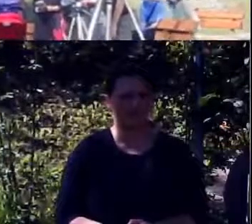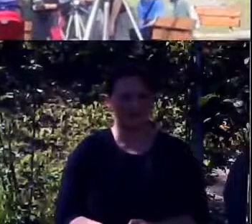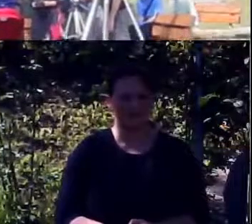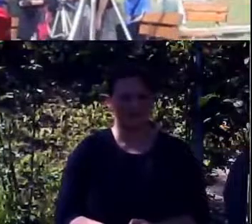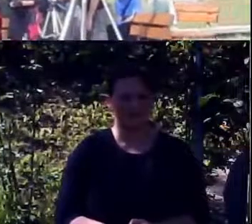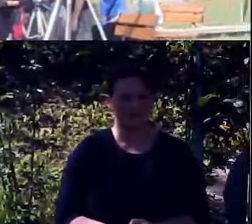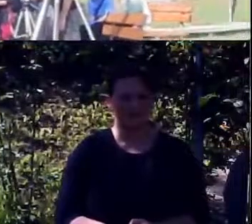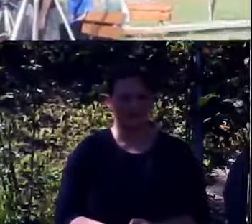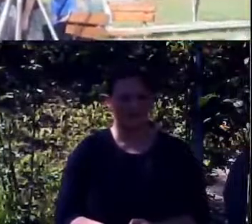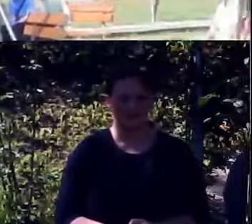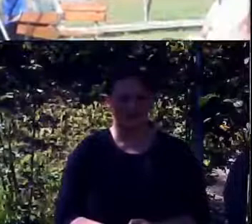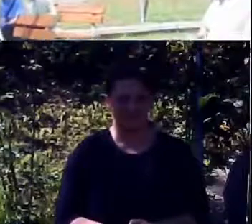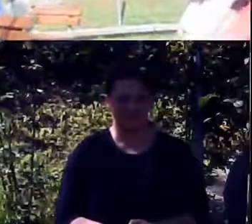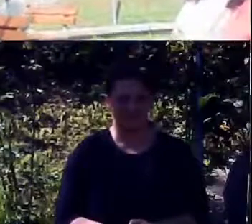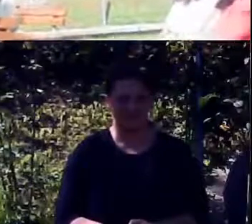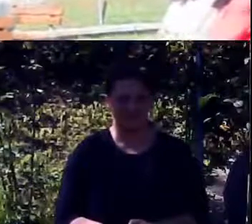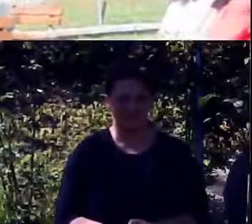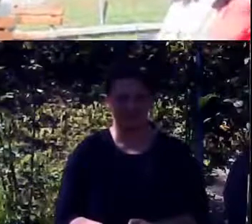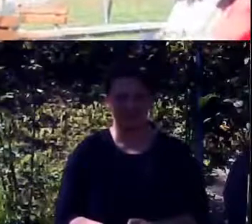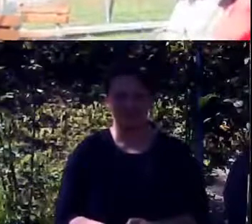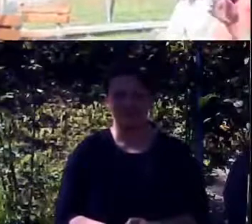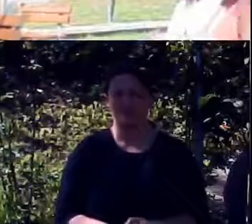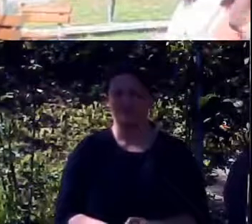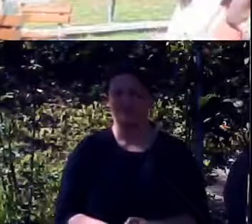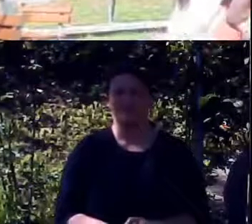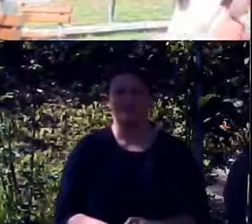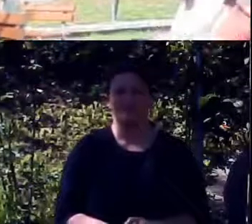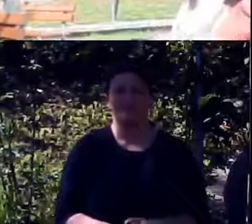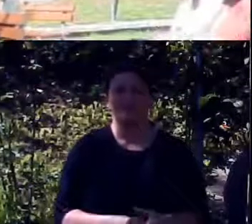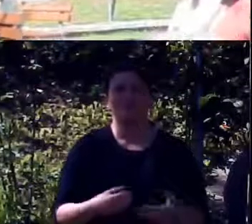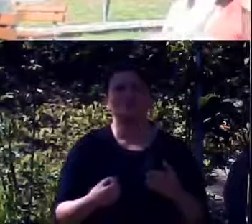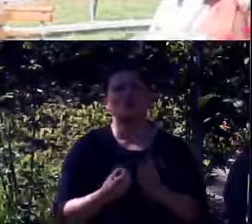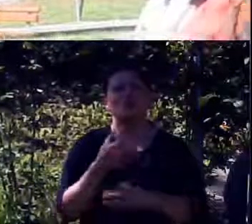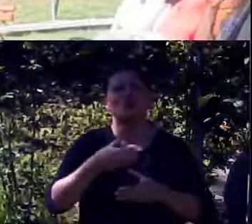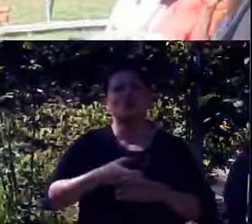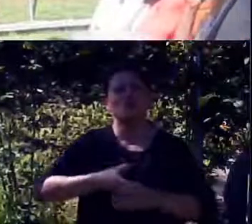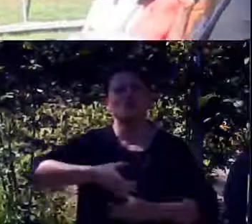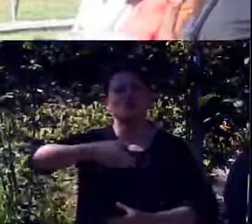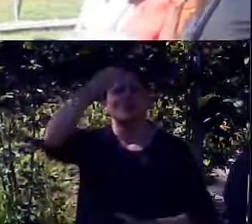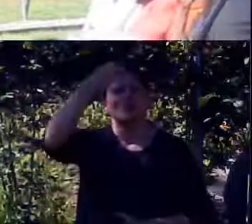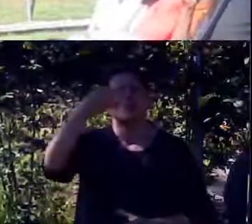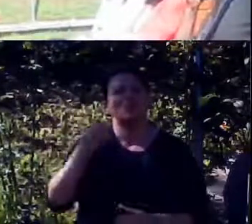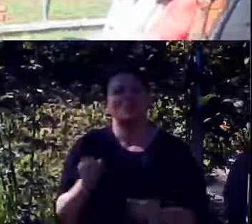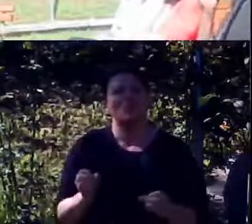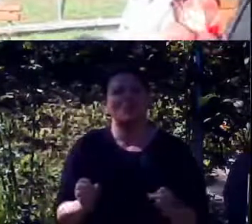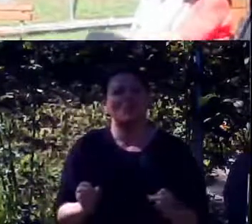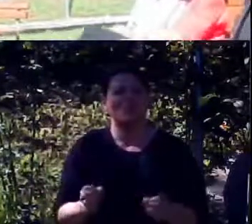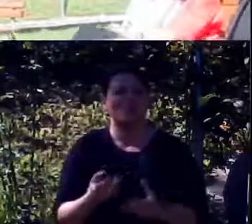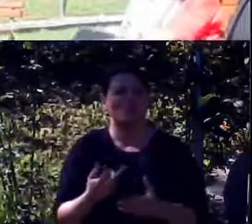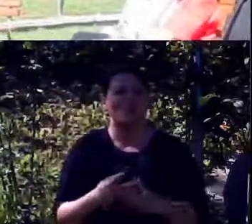accendiamo loco un momento di muslera la mariola cimiano voi